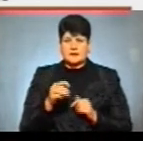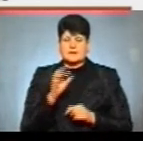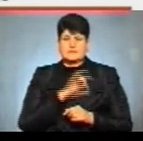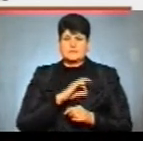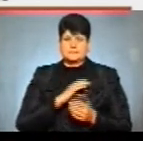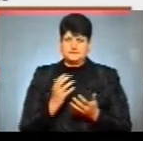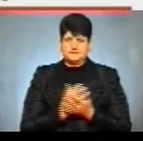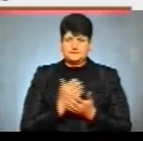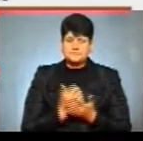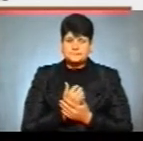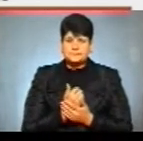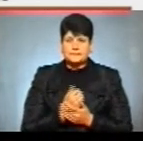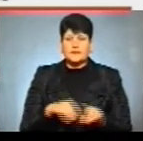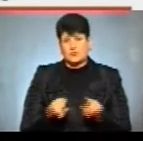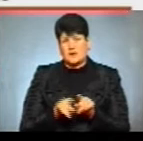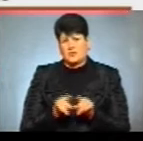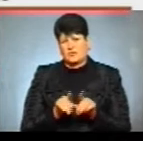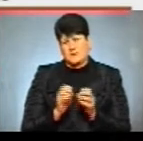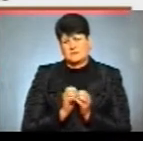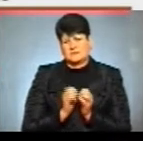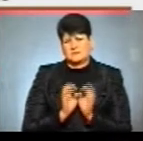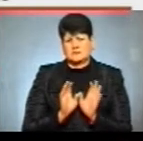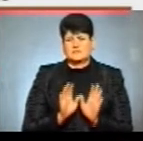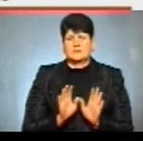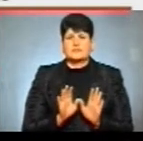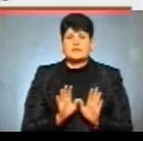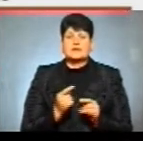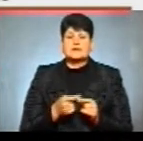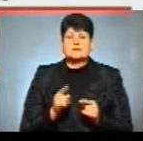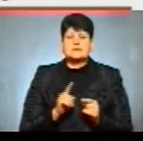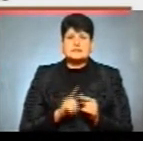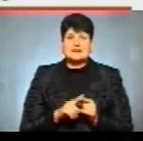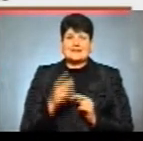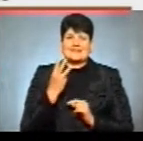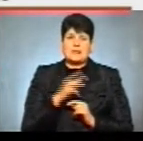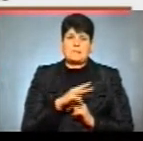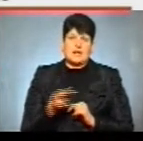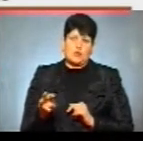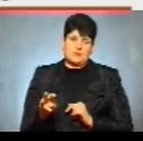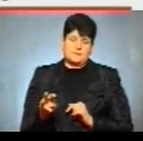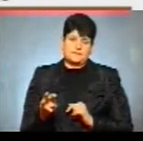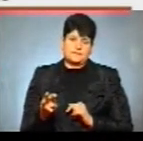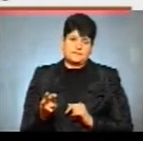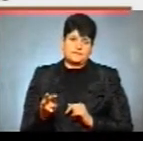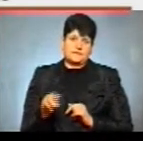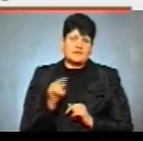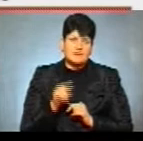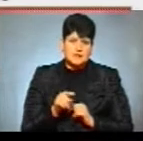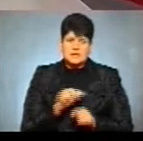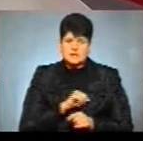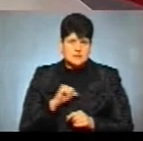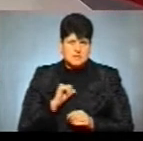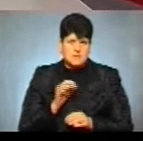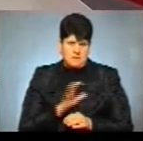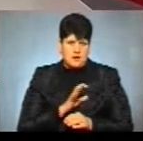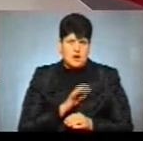його сім'ї. І також приблизно така сама сума статків – це майже 3 мільйона. Тому ж він нас найбагатший